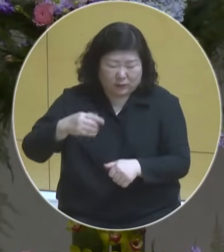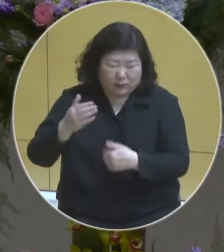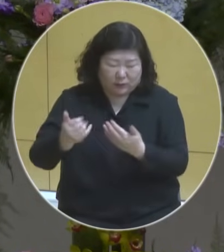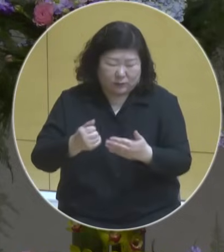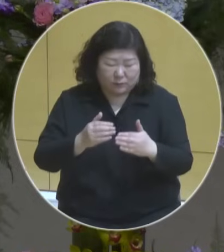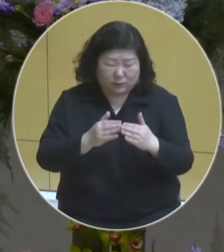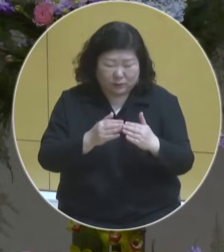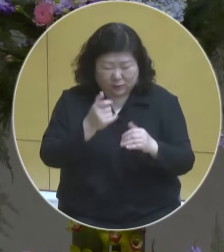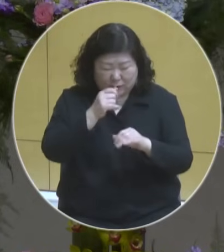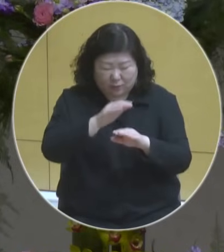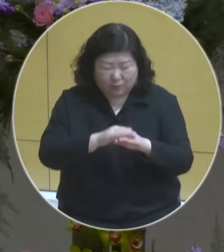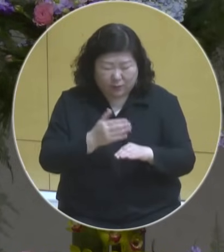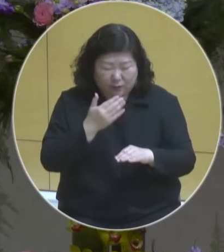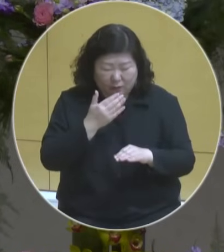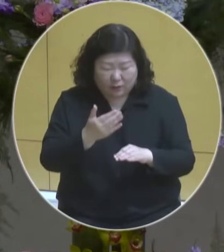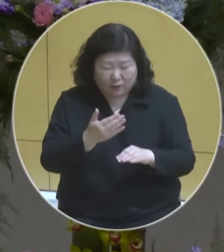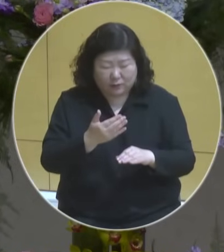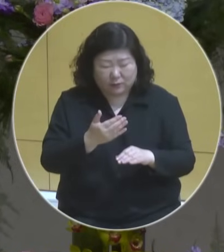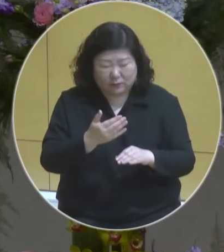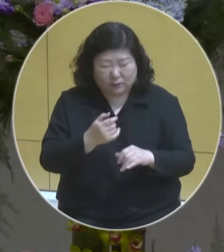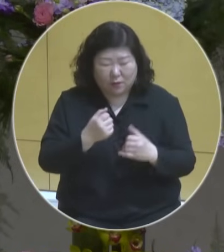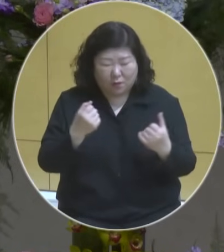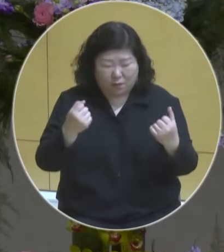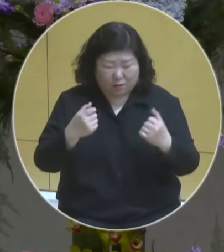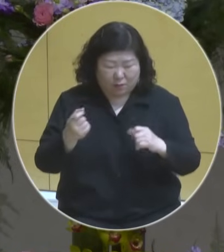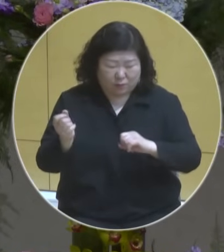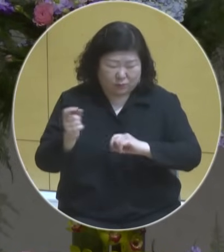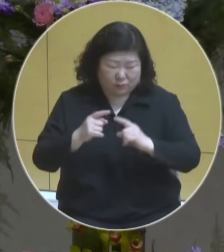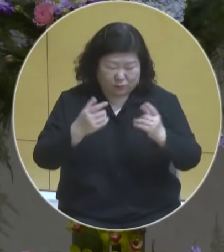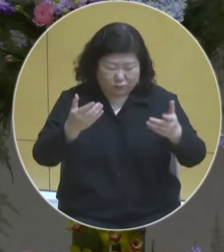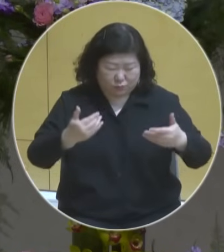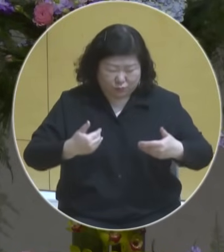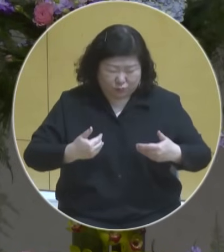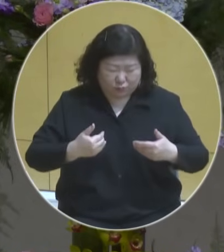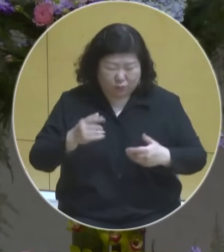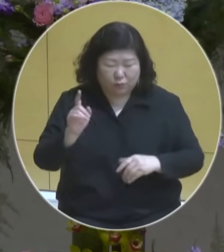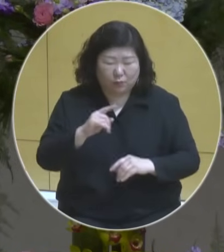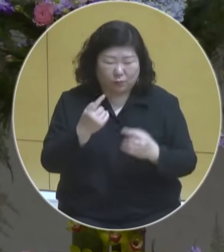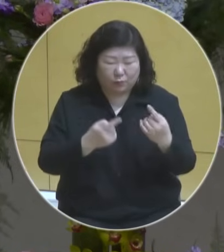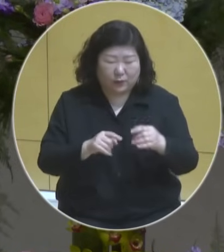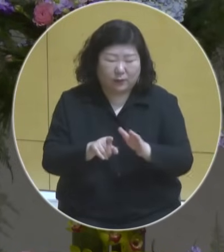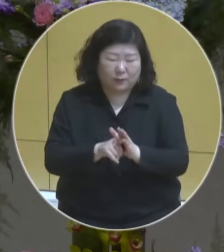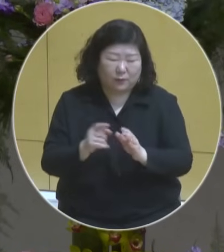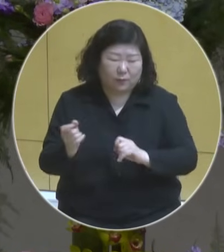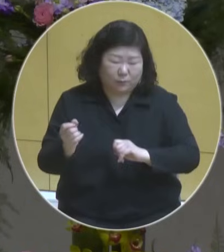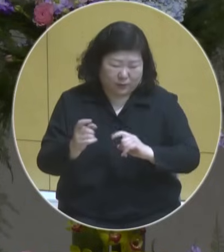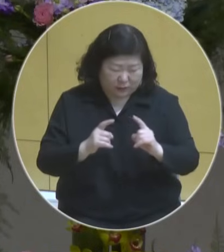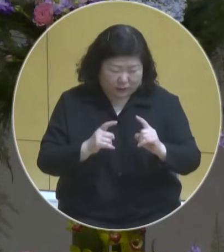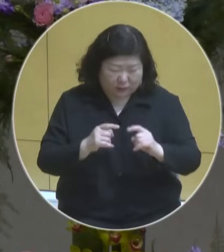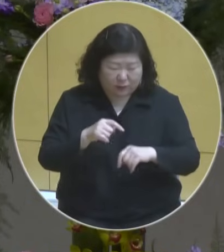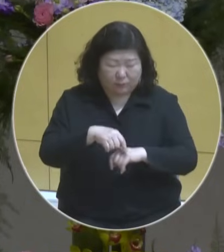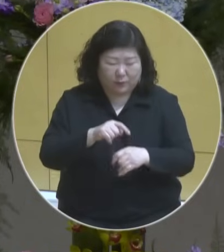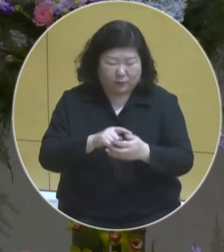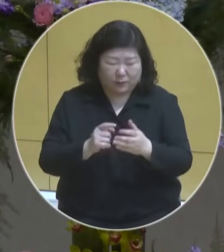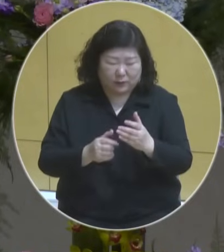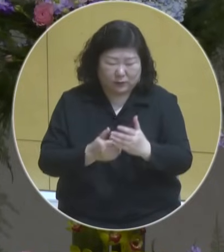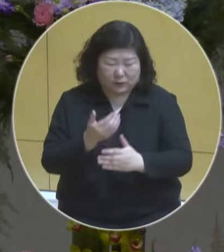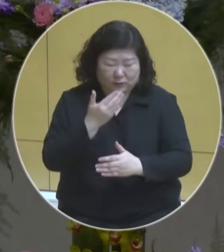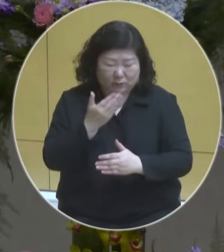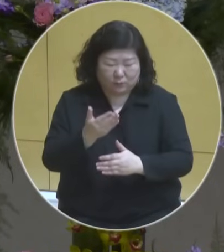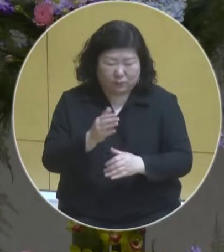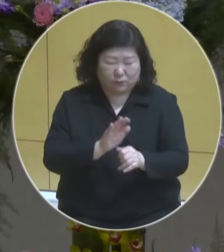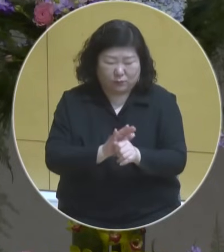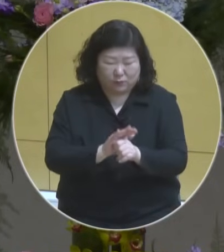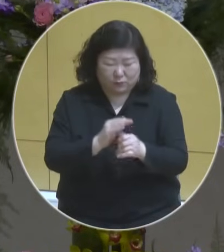예배드릴 수 있는 건강을 회복하여 주시옵고 못보다 믿음의 복들이 저희들 마음속에 일어날 수 있도록 하나님